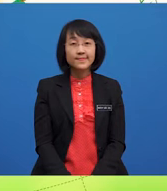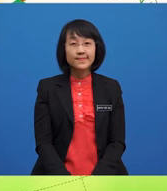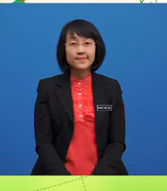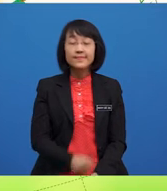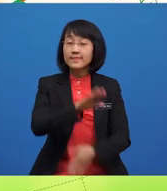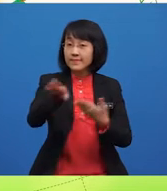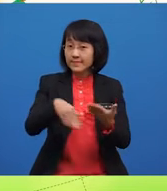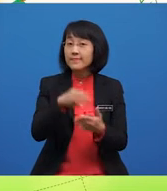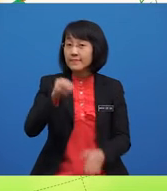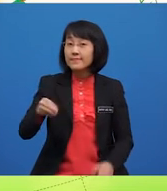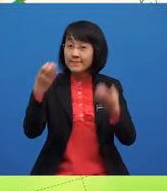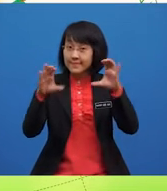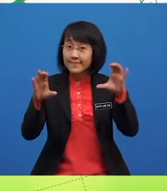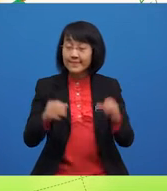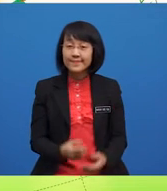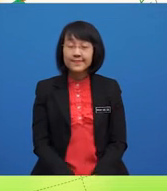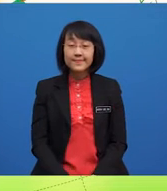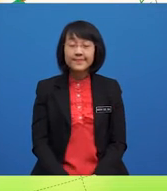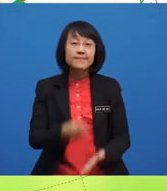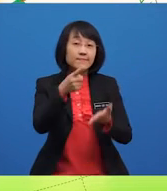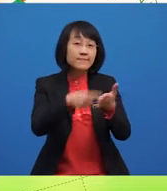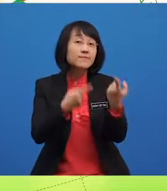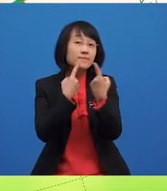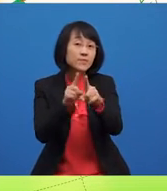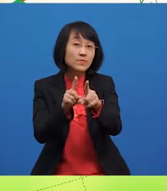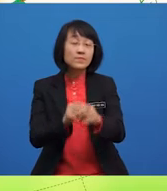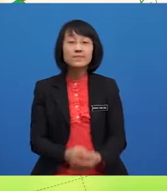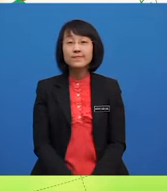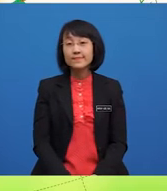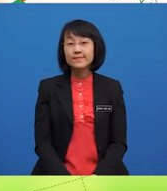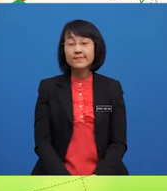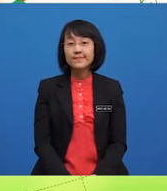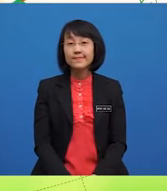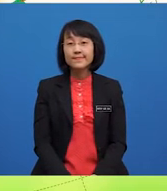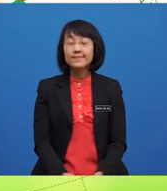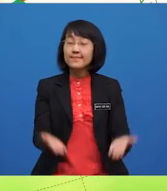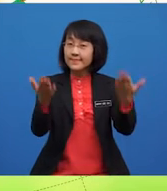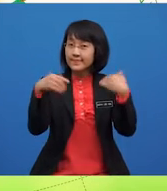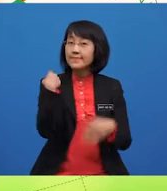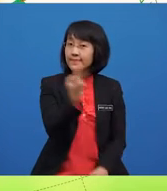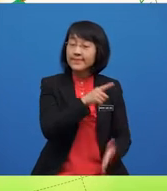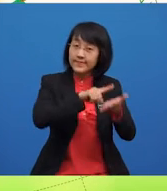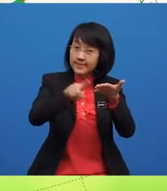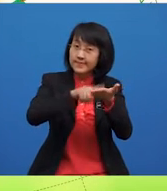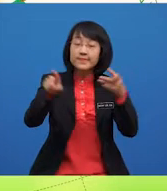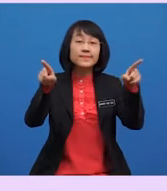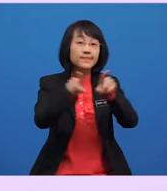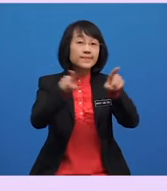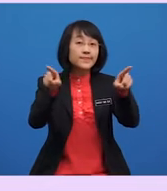Semua murid dah cuba? Apakah jawapannya? Mari kita semak